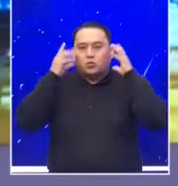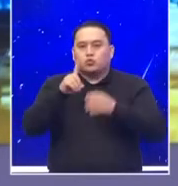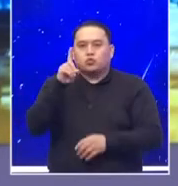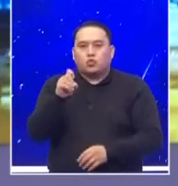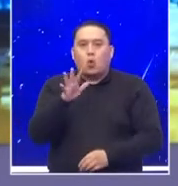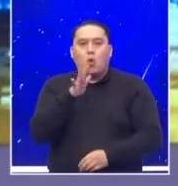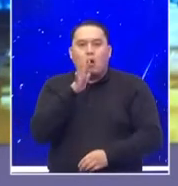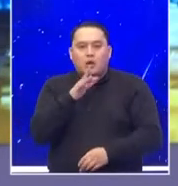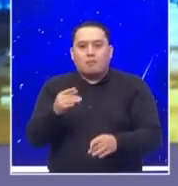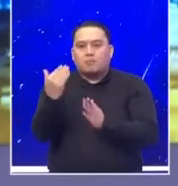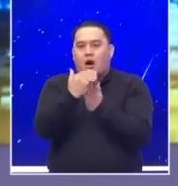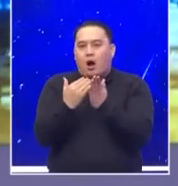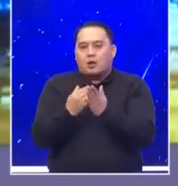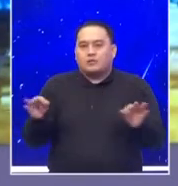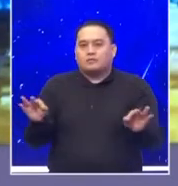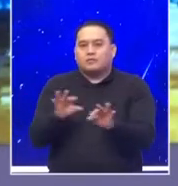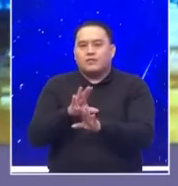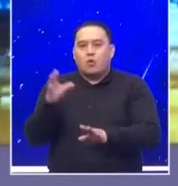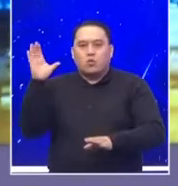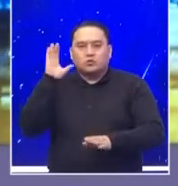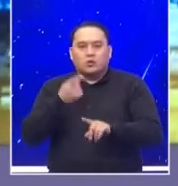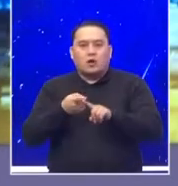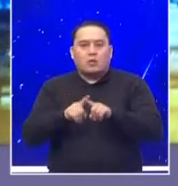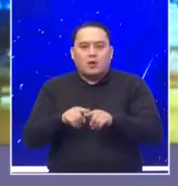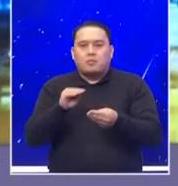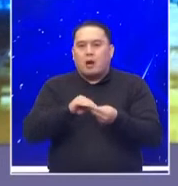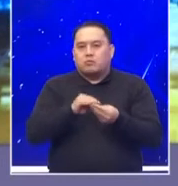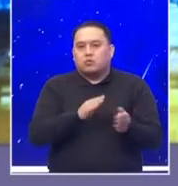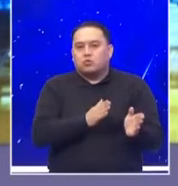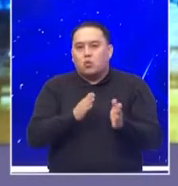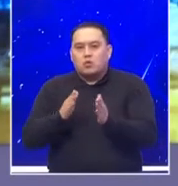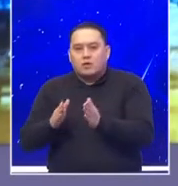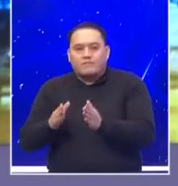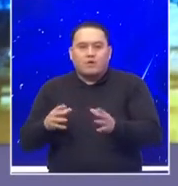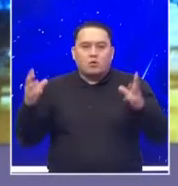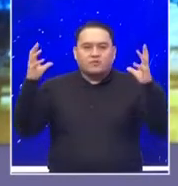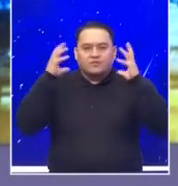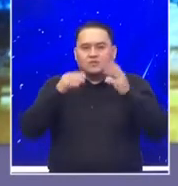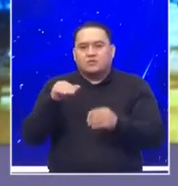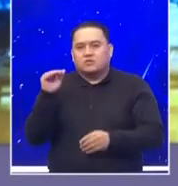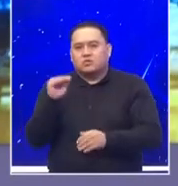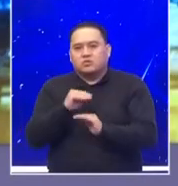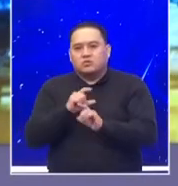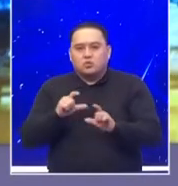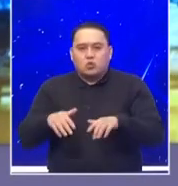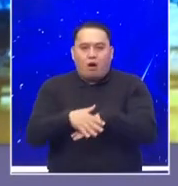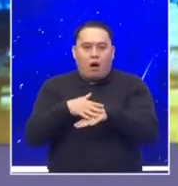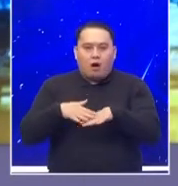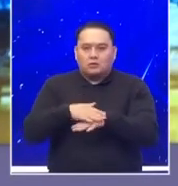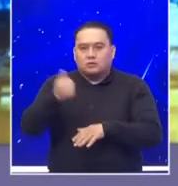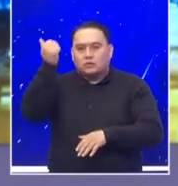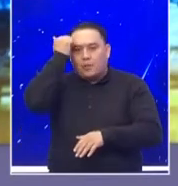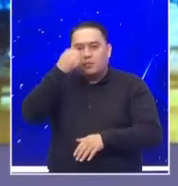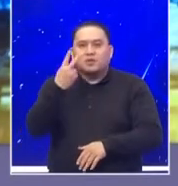сегодня его программы звучат по всей стране и она по-прежнему соображает возле приемника в десятки тысяч слушателей запомнится